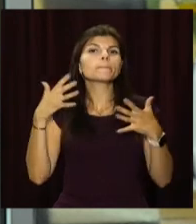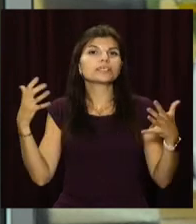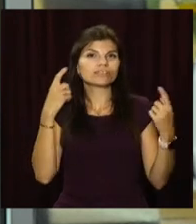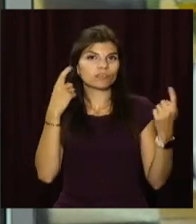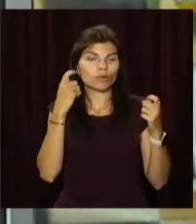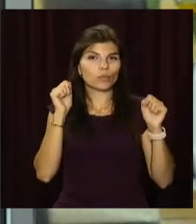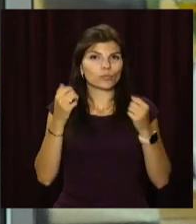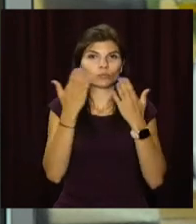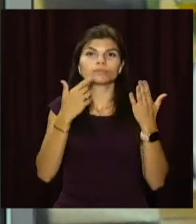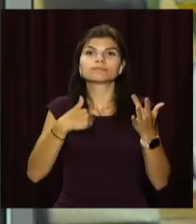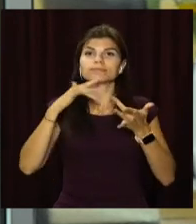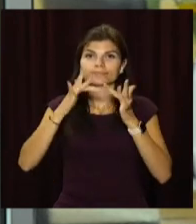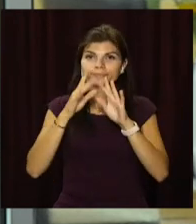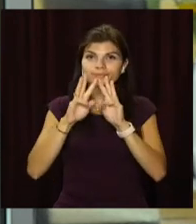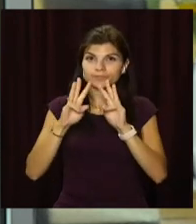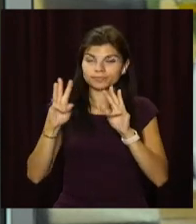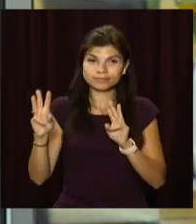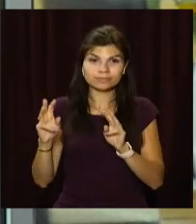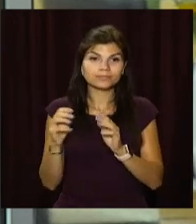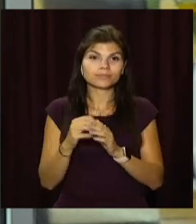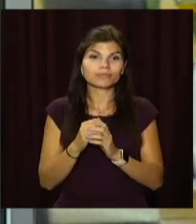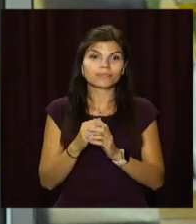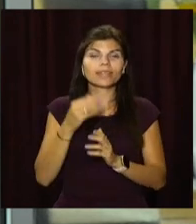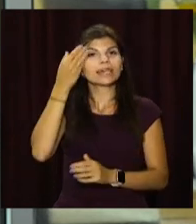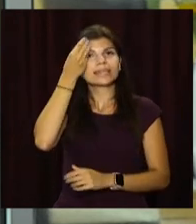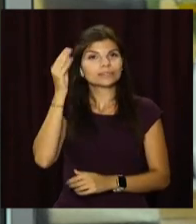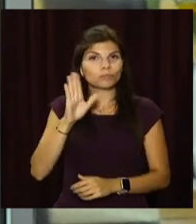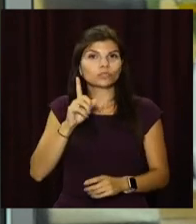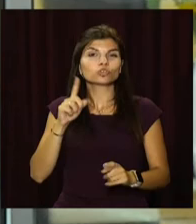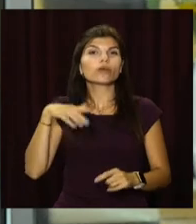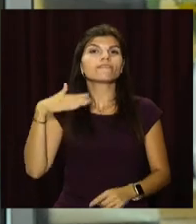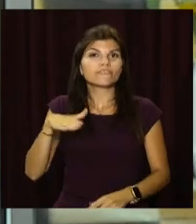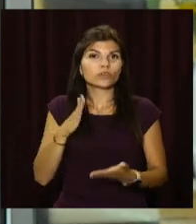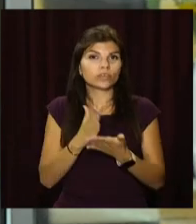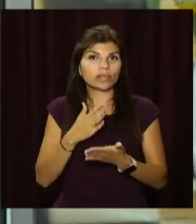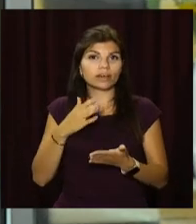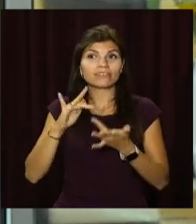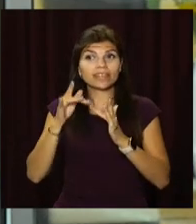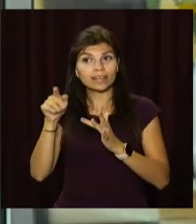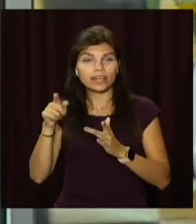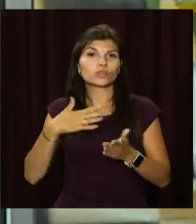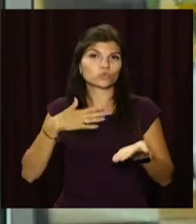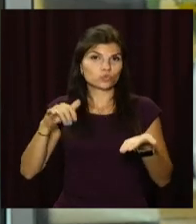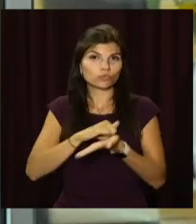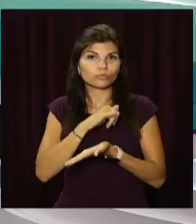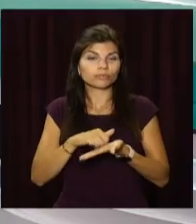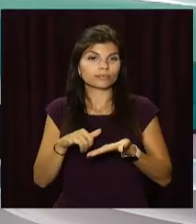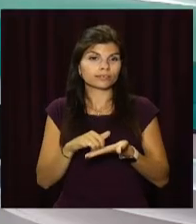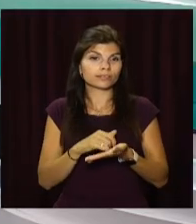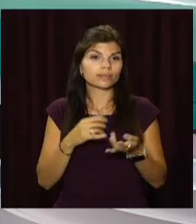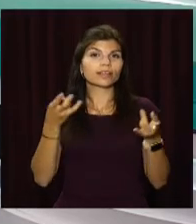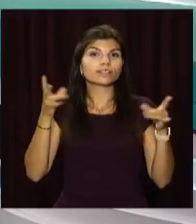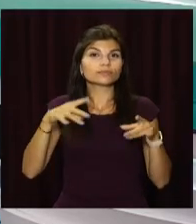інформації можна прочитати на нашому сайті opentv.media. Не забувайте про сюжети в соціальних мережах та на нашому YouTube-каналі.